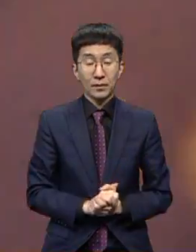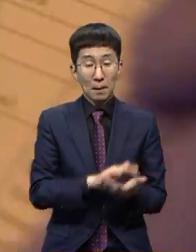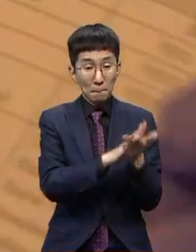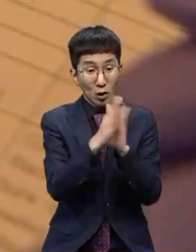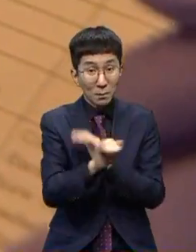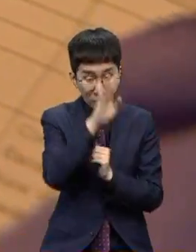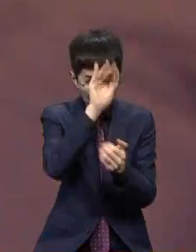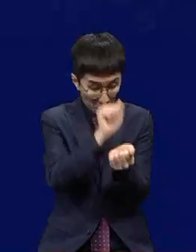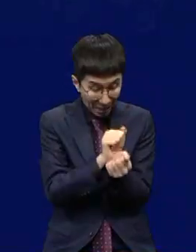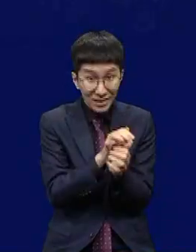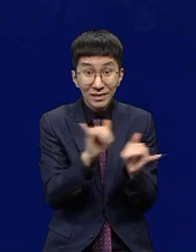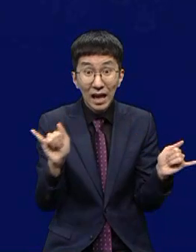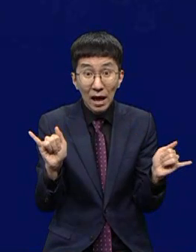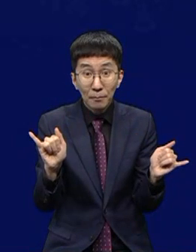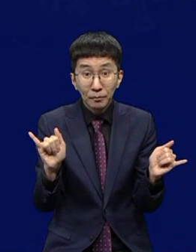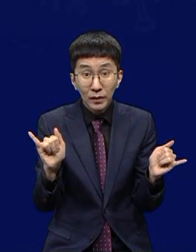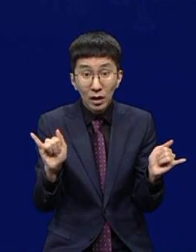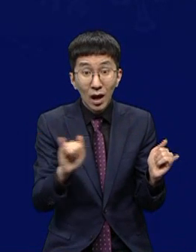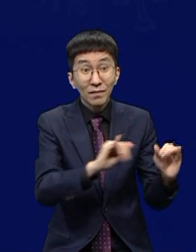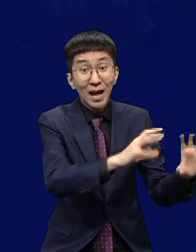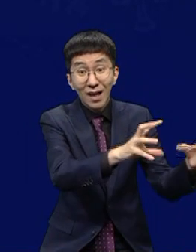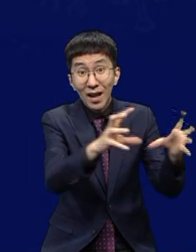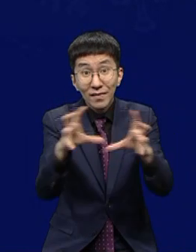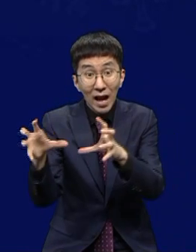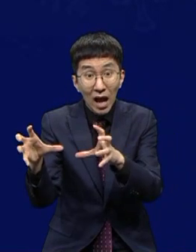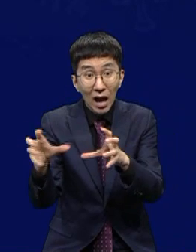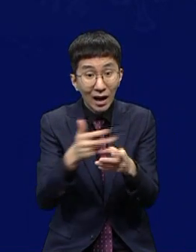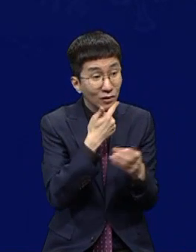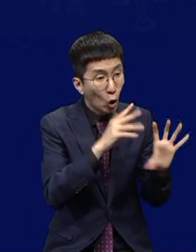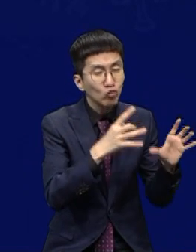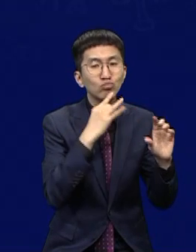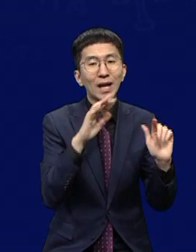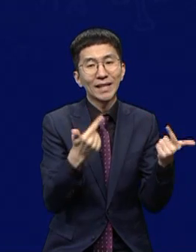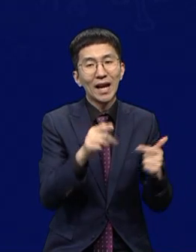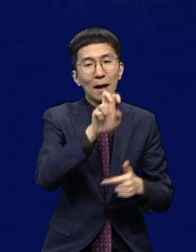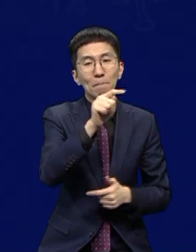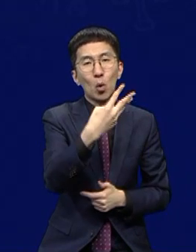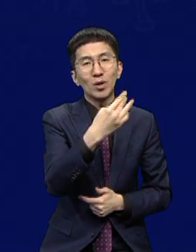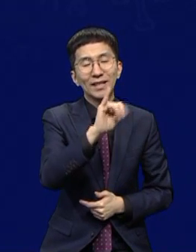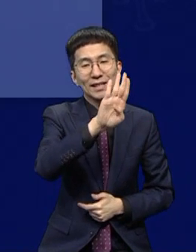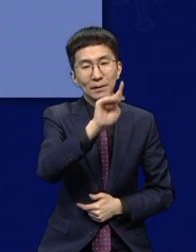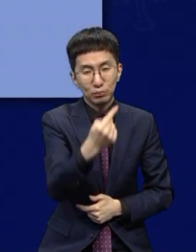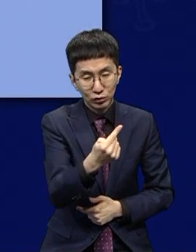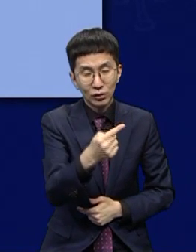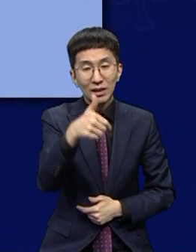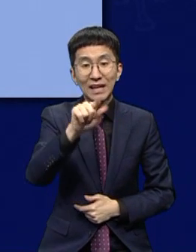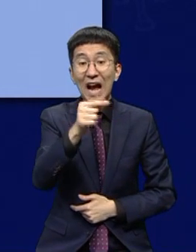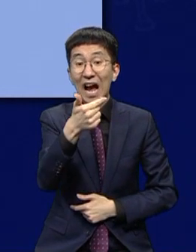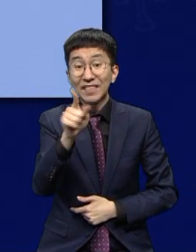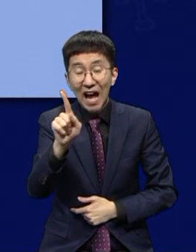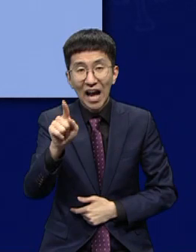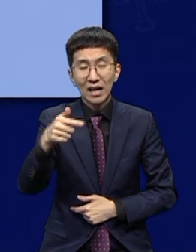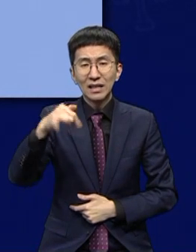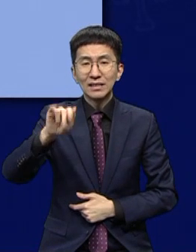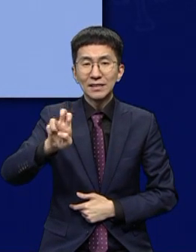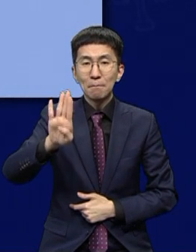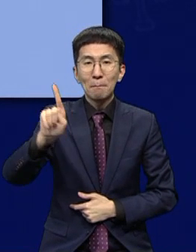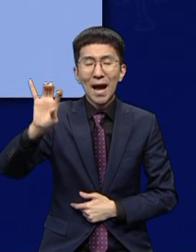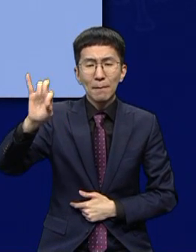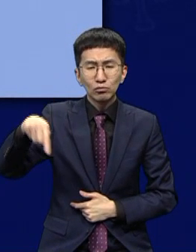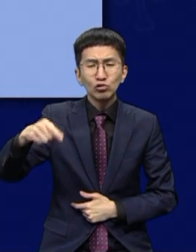자들이 출발 한 나라가 해당국가 뿐 아니라 몰디브 가나 짐바브웨의 의 말라위 등으로 다양해 졌다는